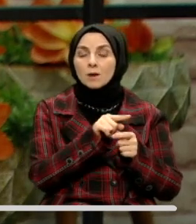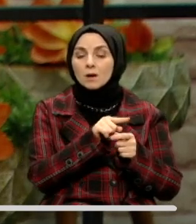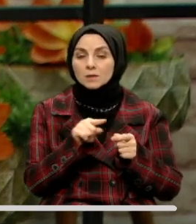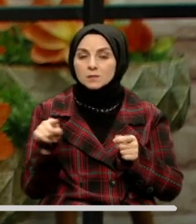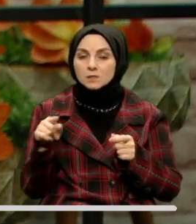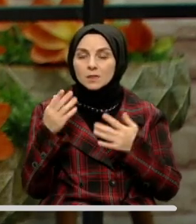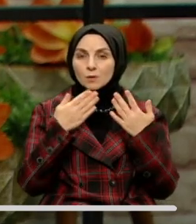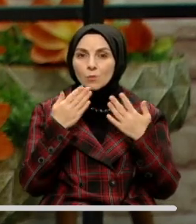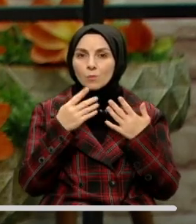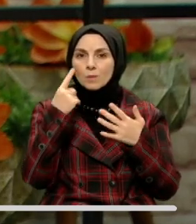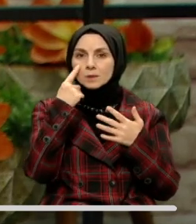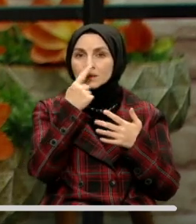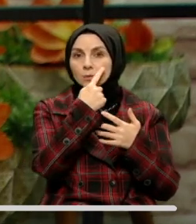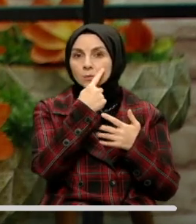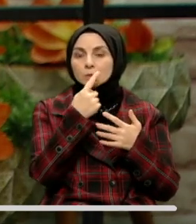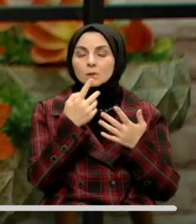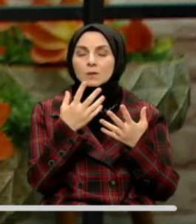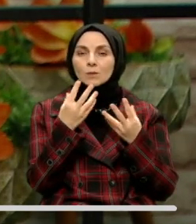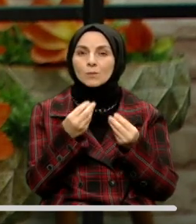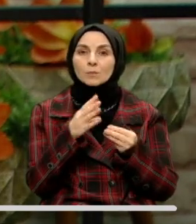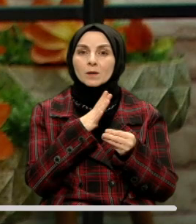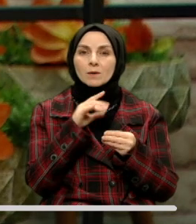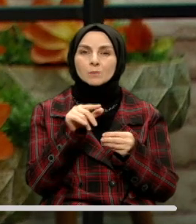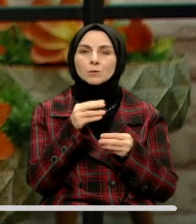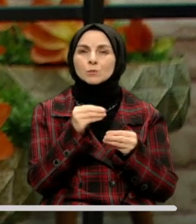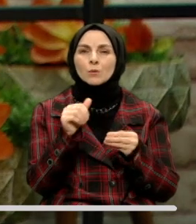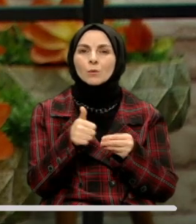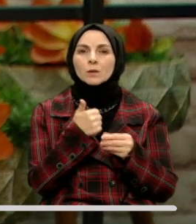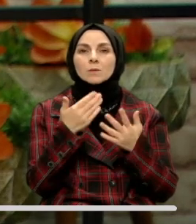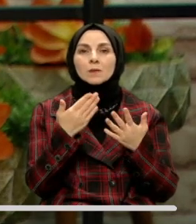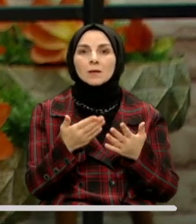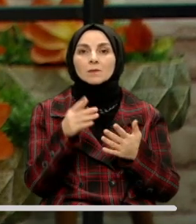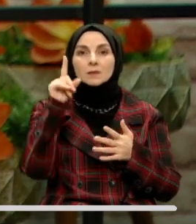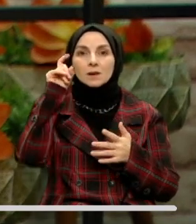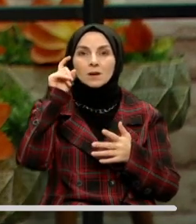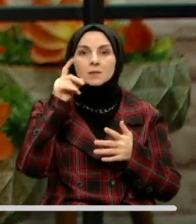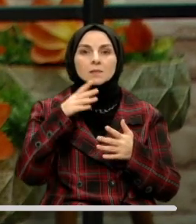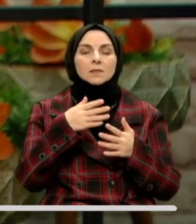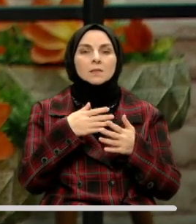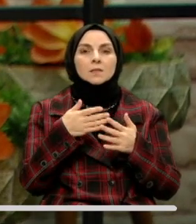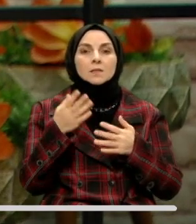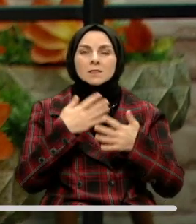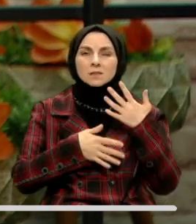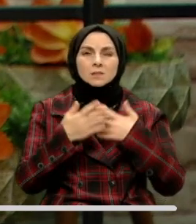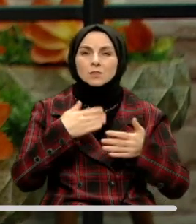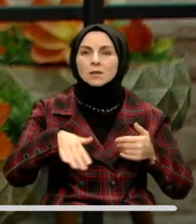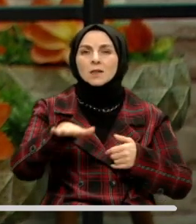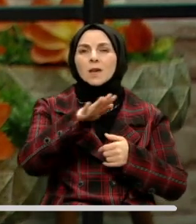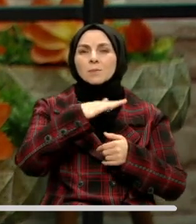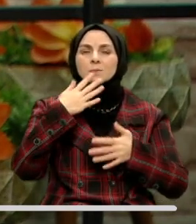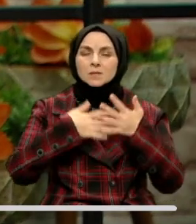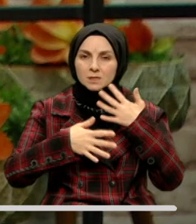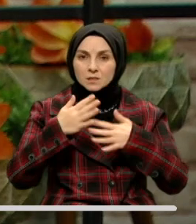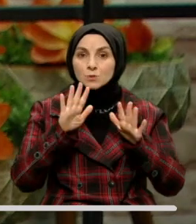harekete yönelir. Çok önemli. Evet, aklı bir taraflara dağılacak. Herkesin dağılıyor. Hepimizin dağılıyor.